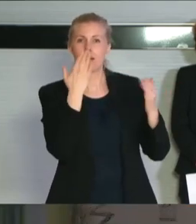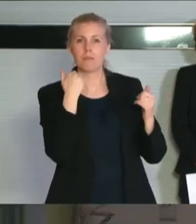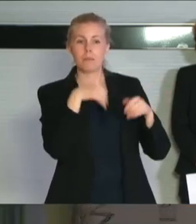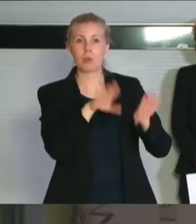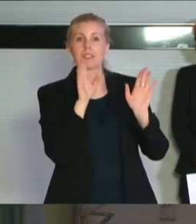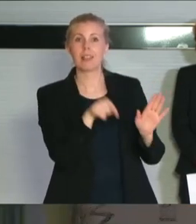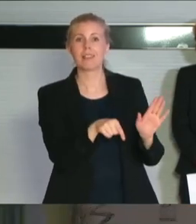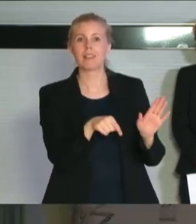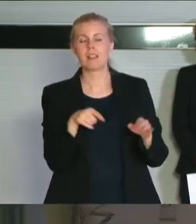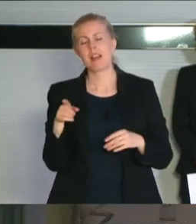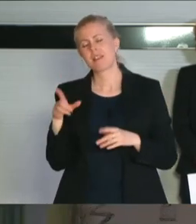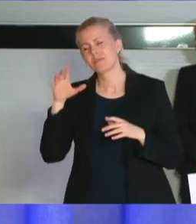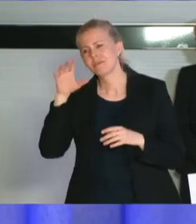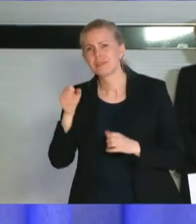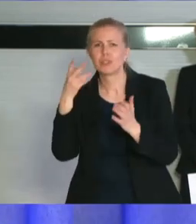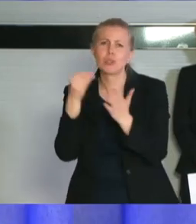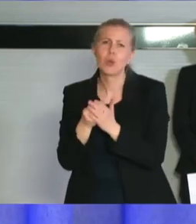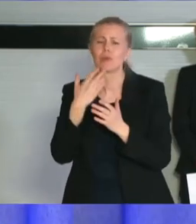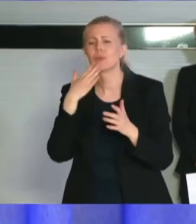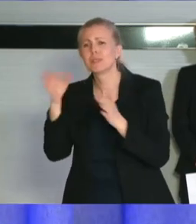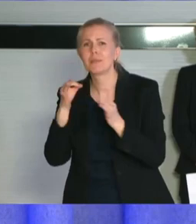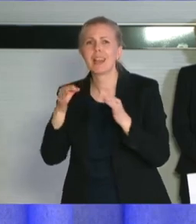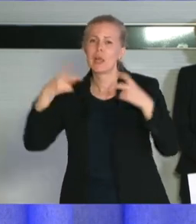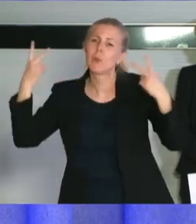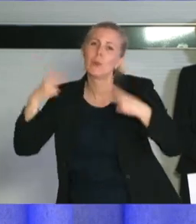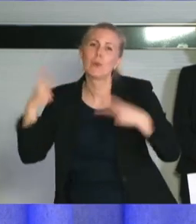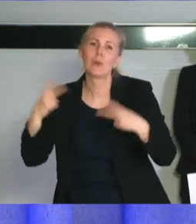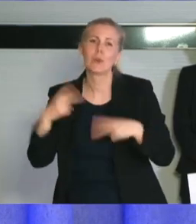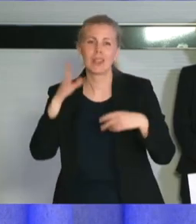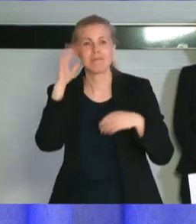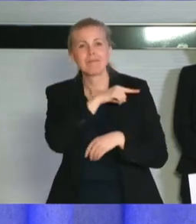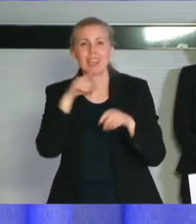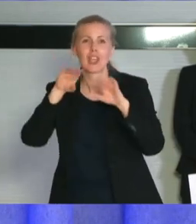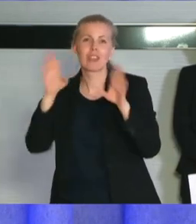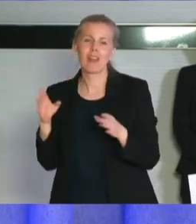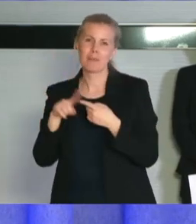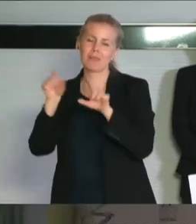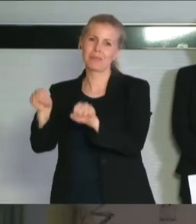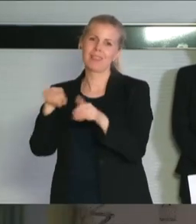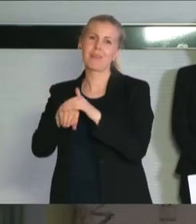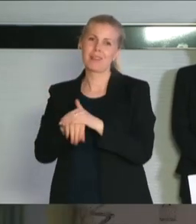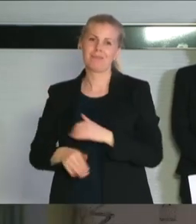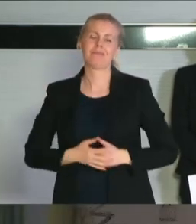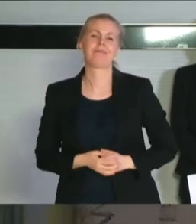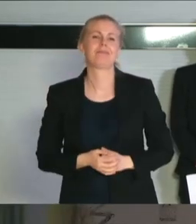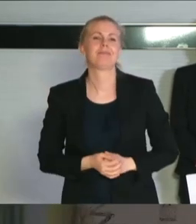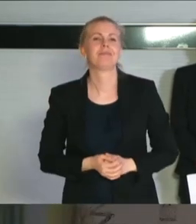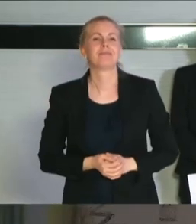Skaff dere noen gode spill. Lat som dere er på hytten, men bli hjemme. Da er det NRK.